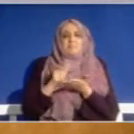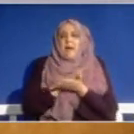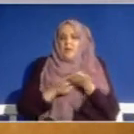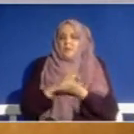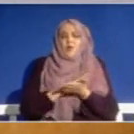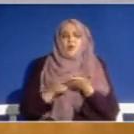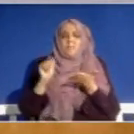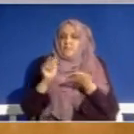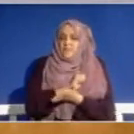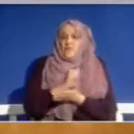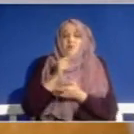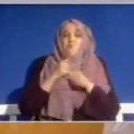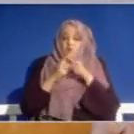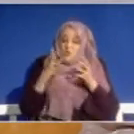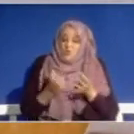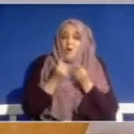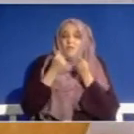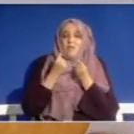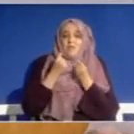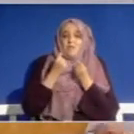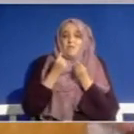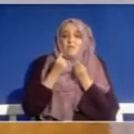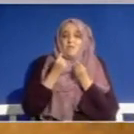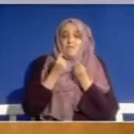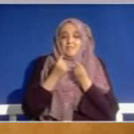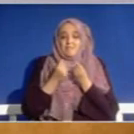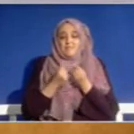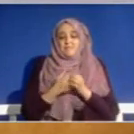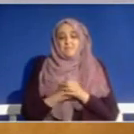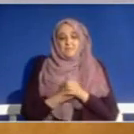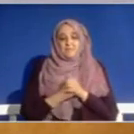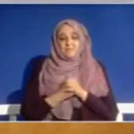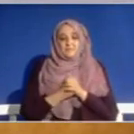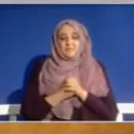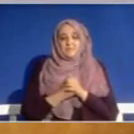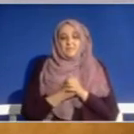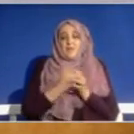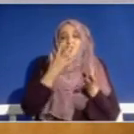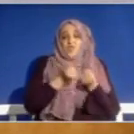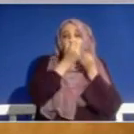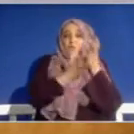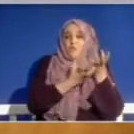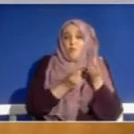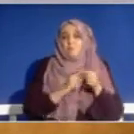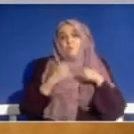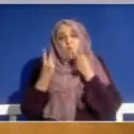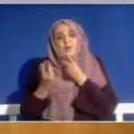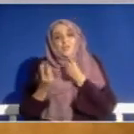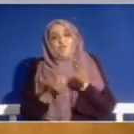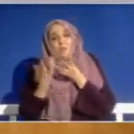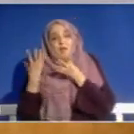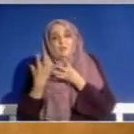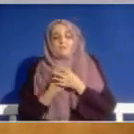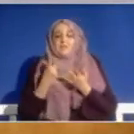قابله بإنقاذ هذا الإنسان من النار إلى الجنة. نعم. شوف يعني هذا الأخلاق الرفيعة